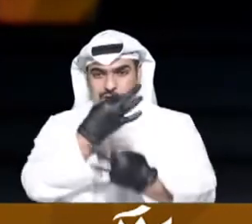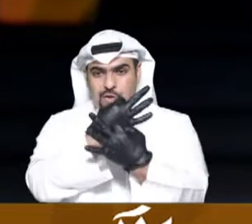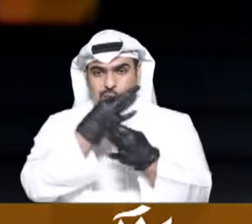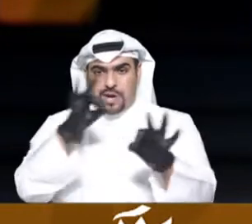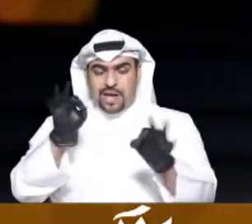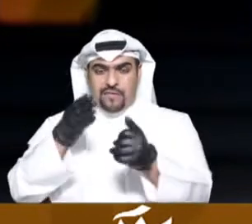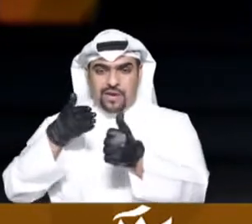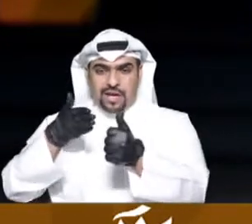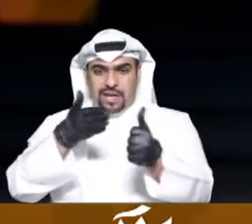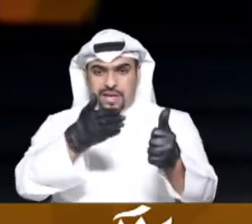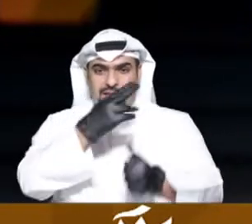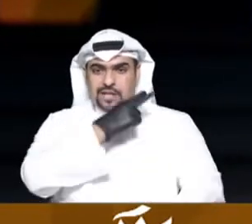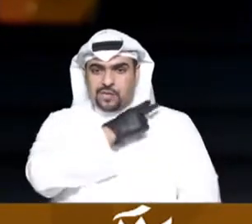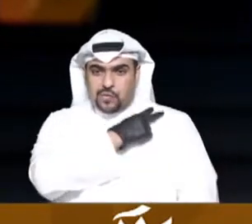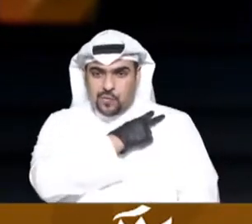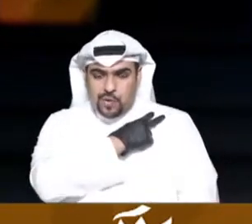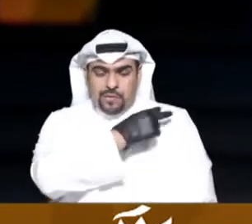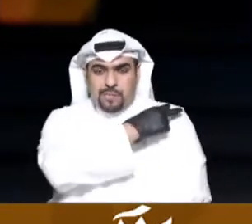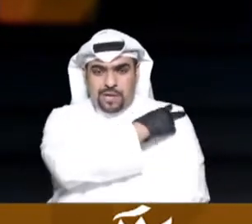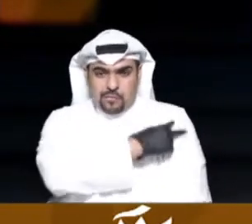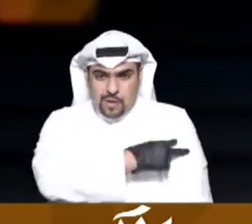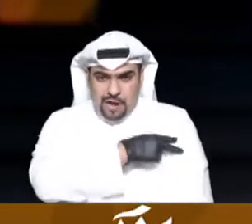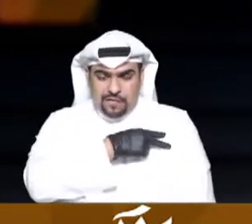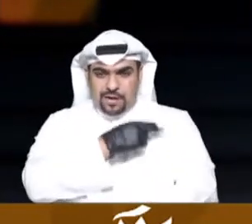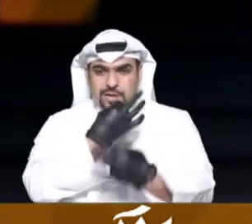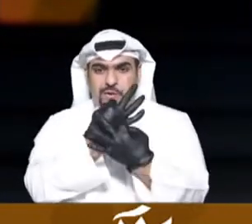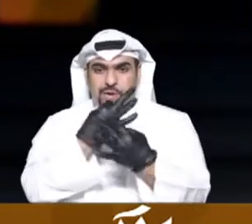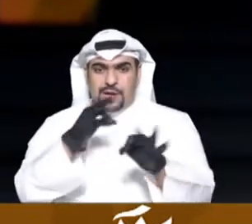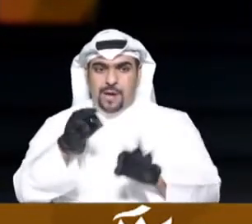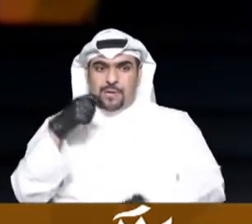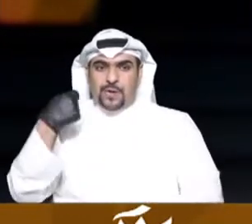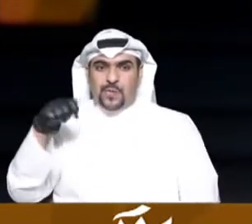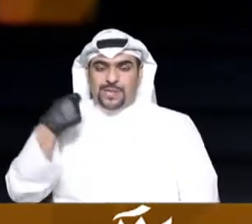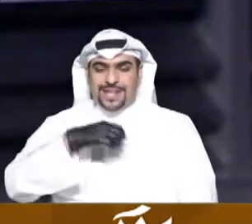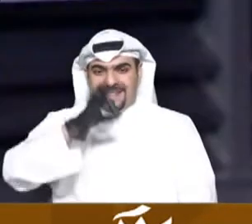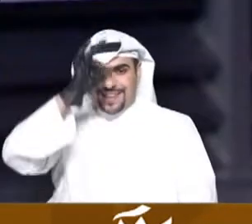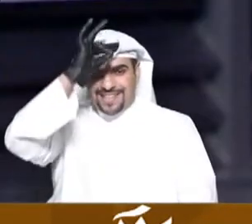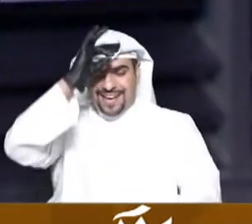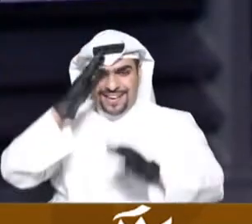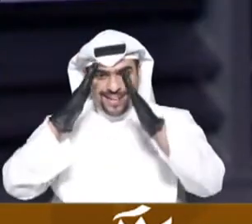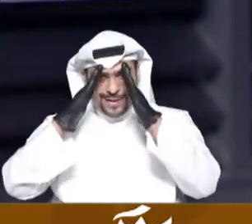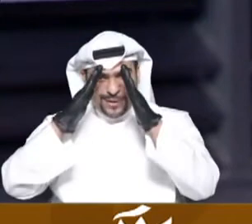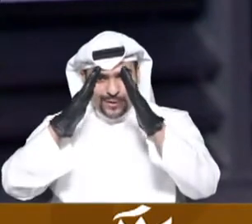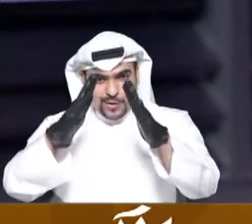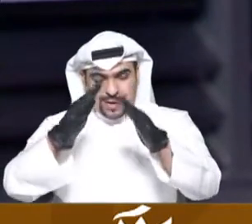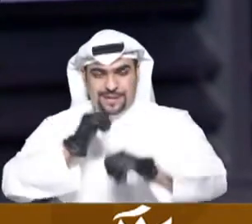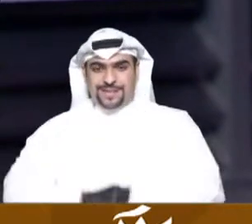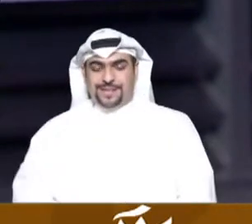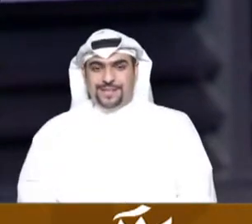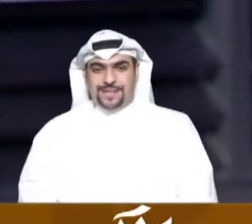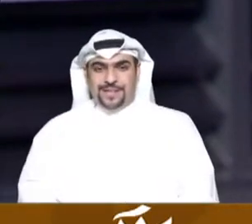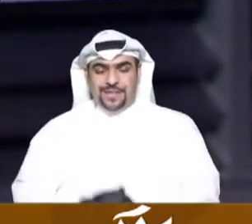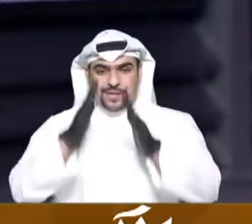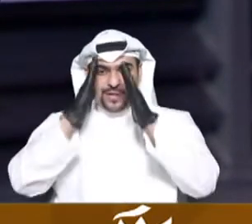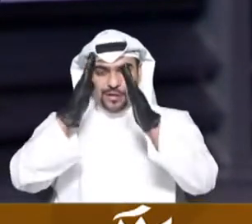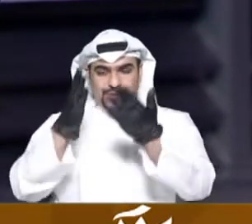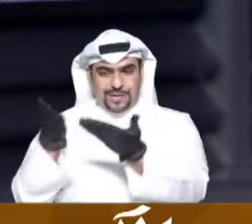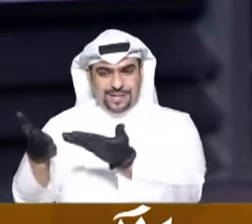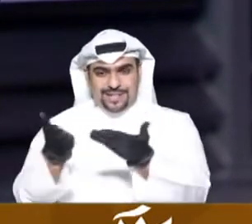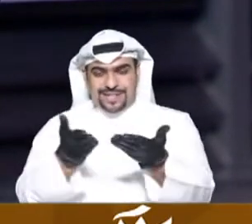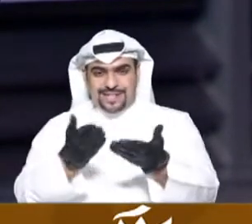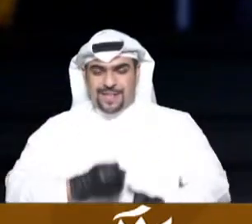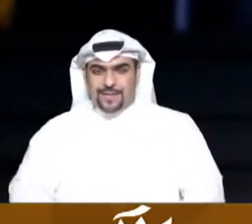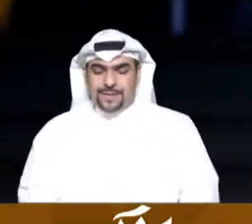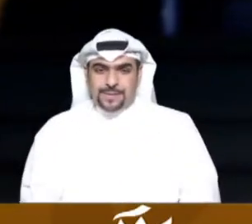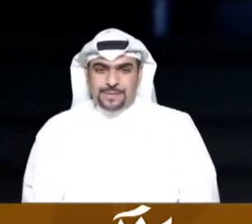قيادات وضباط صف افراد وزارة الداخلية. مشكور. شكرا لكم. شكرا لك مشكور وما قصرت على هذه الاستضافة. الله يحييك